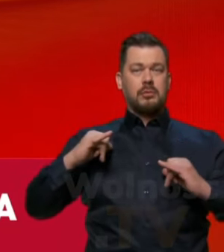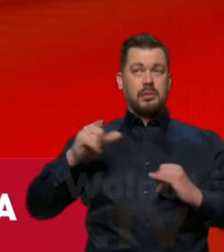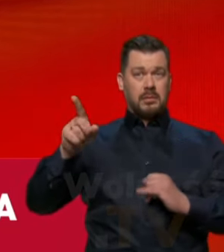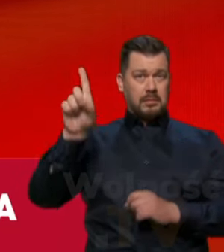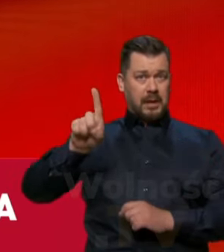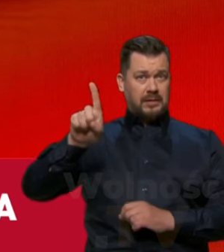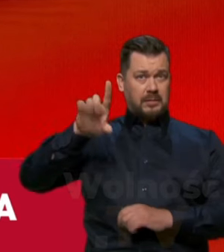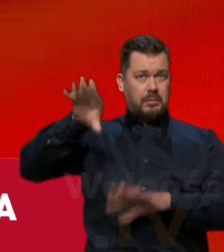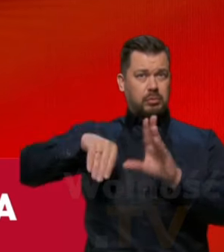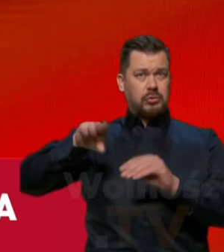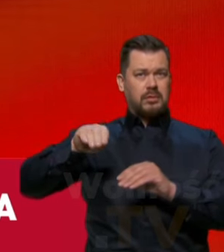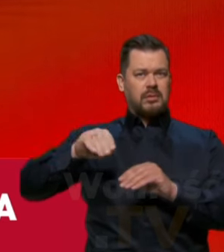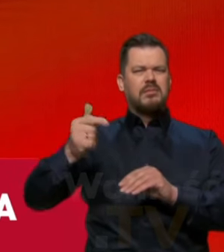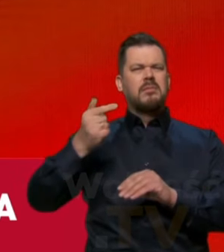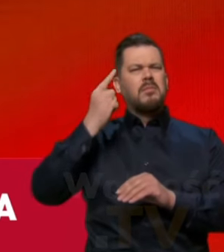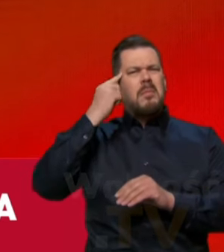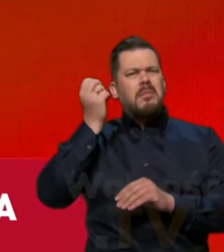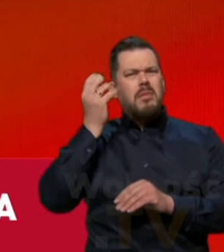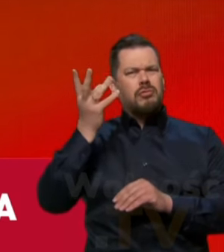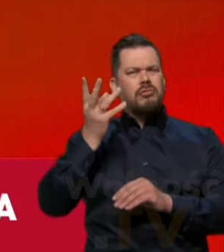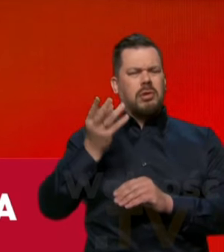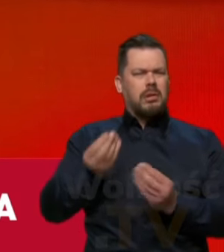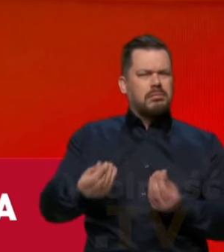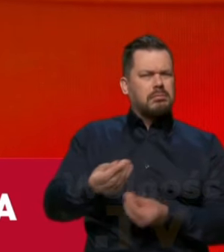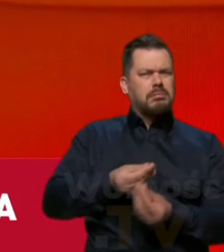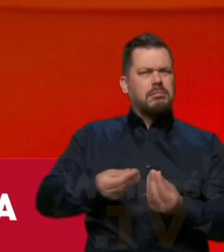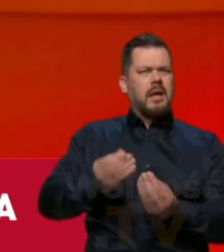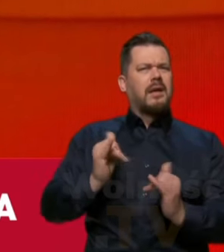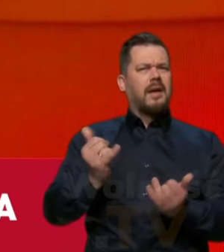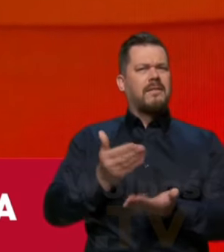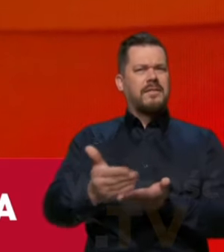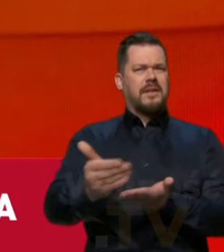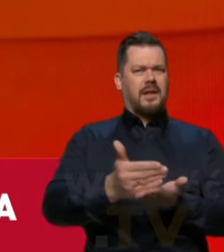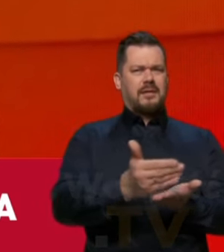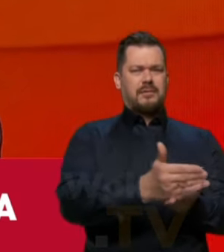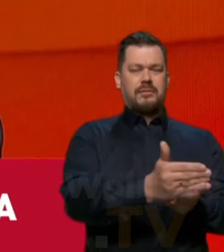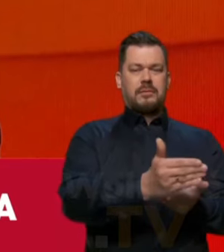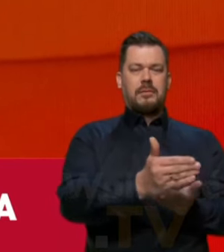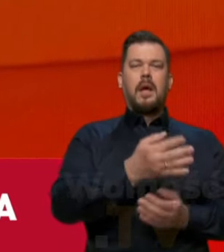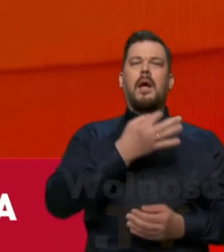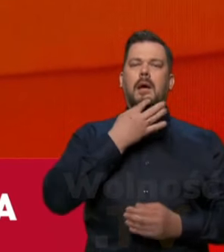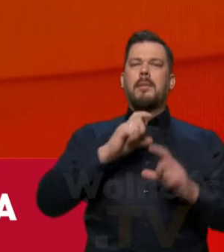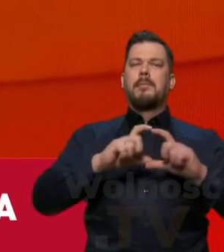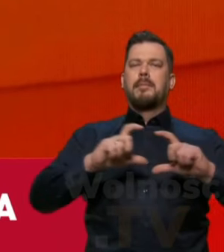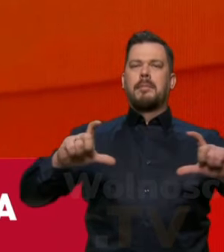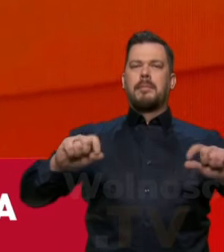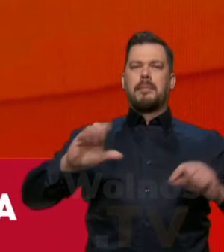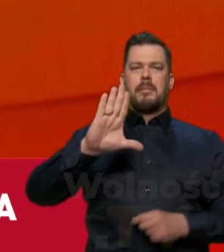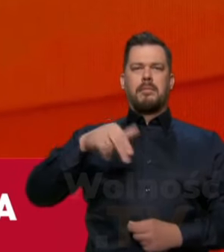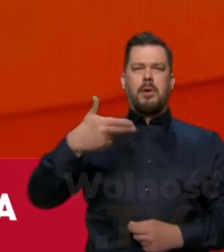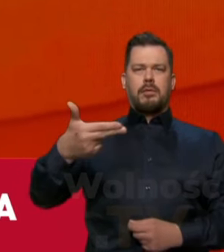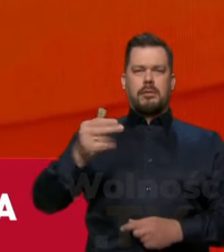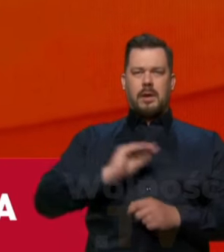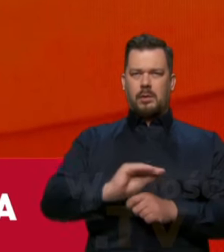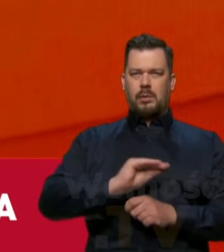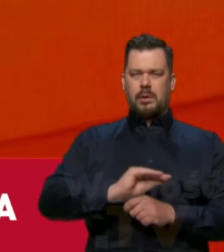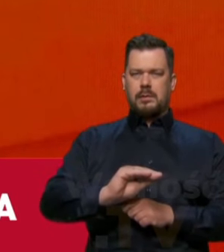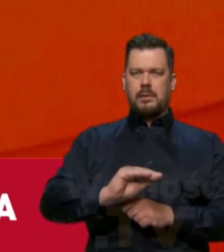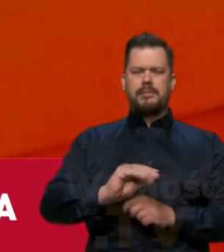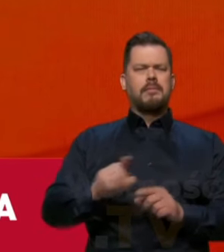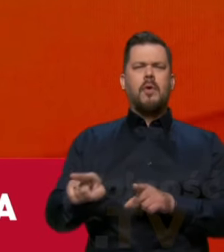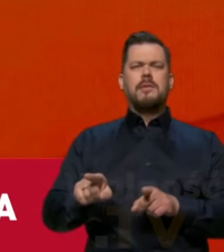na szkolnictwo, można mądrze i racjonalnie wykorzystać. Proponujemy wprowadzenie bonu edukacyjnego. To